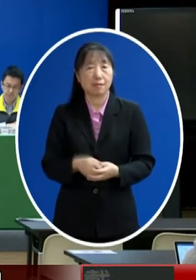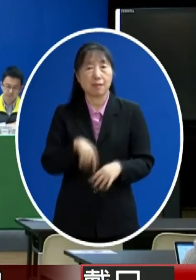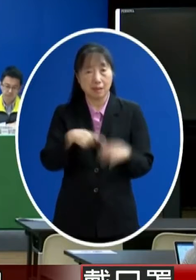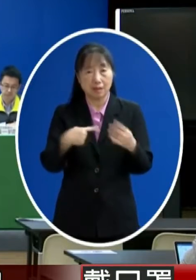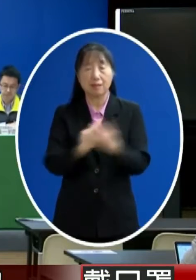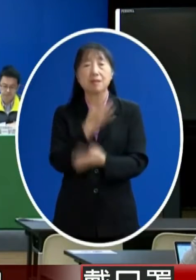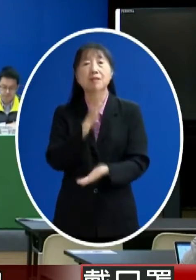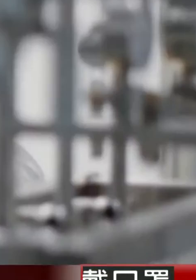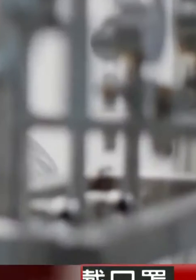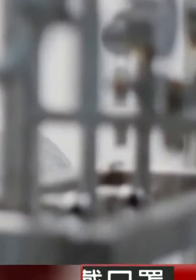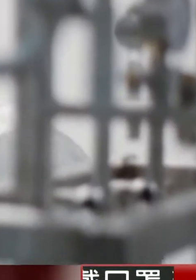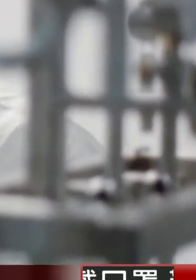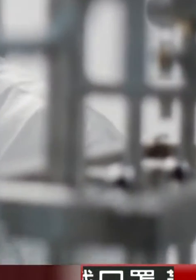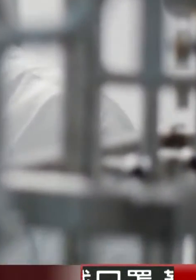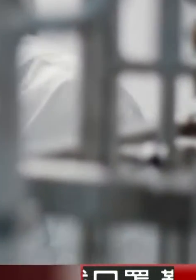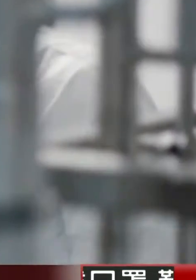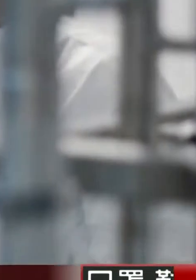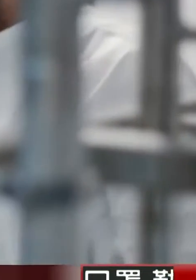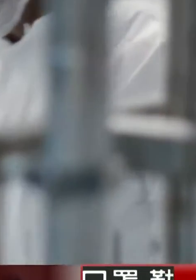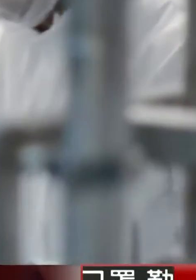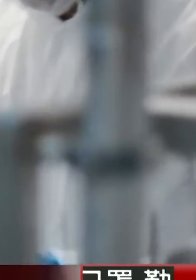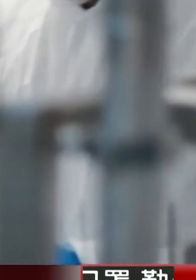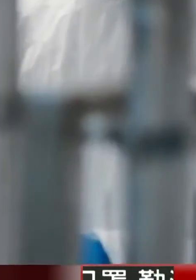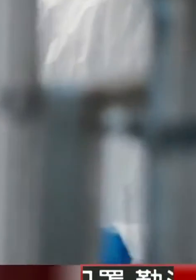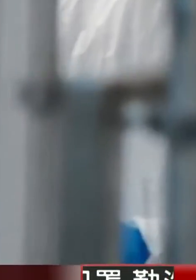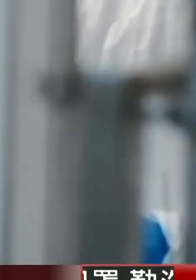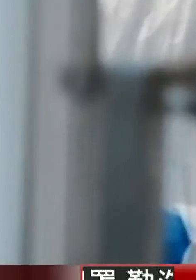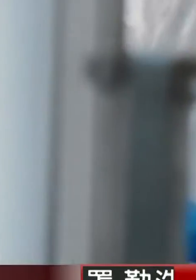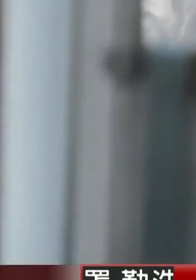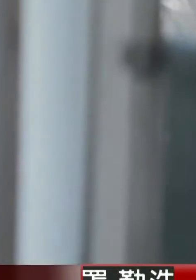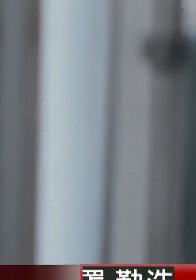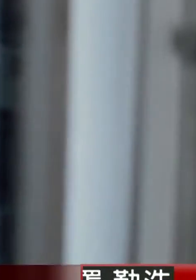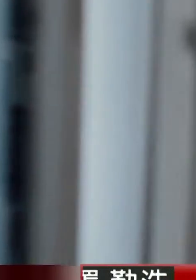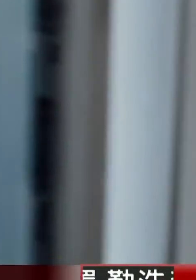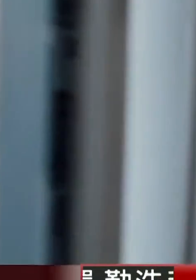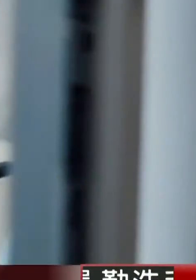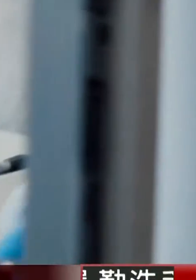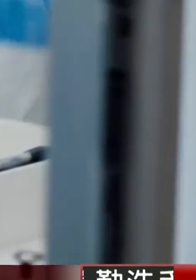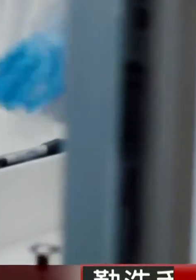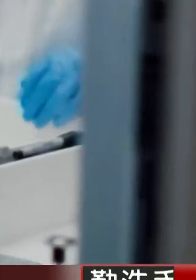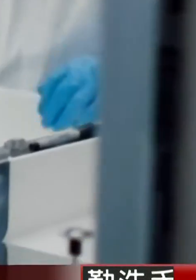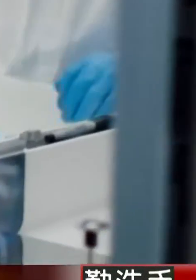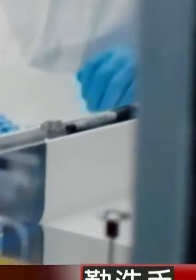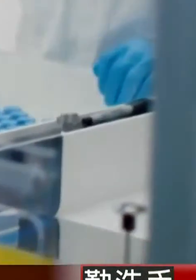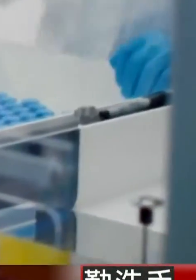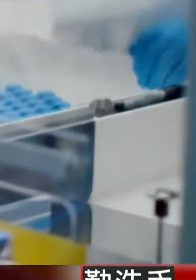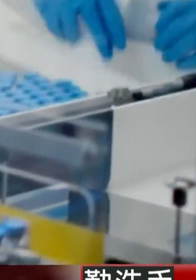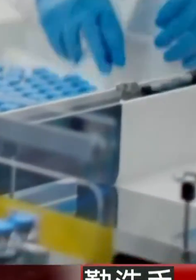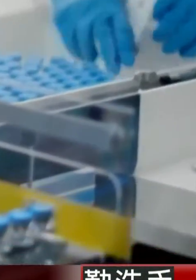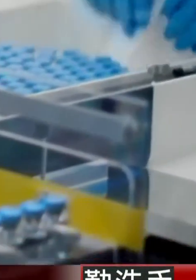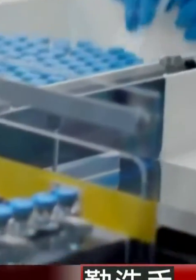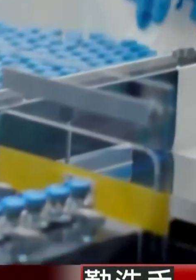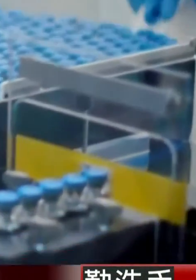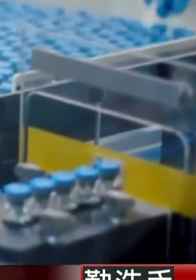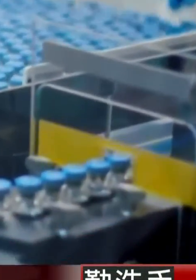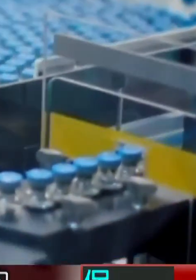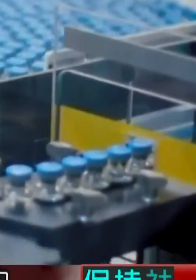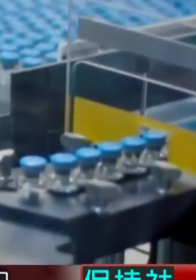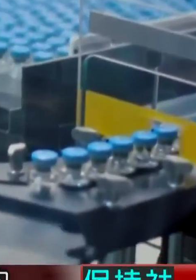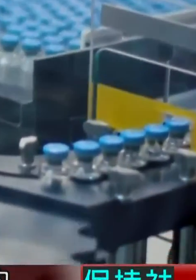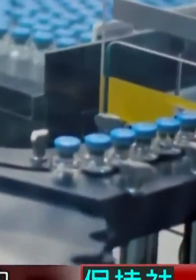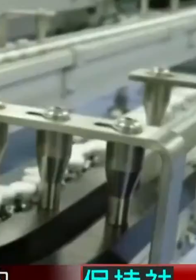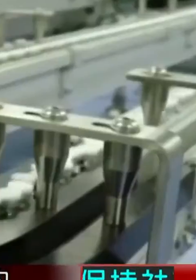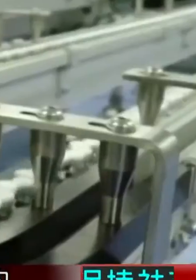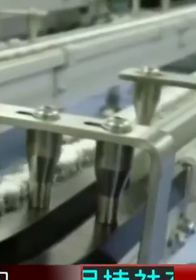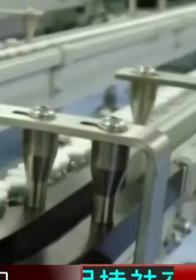听看，好的一些相关的做法，那我们会密切注意相关听听看之后的一些结果